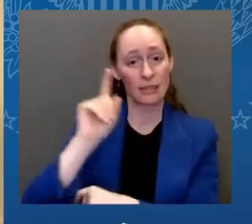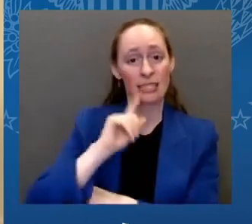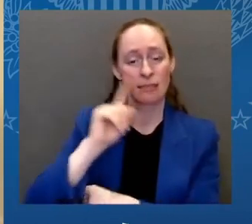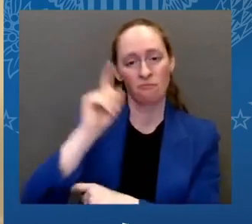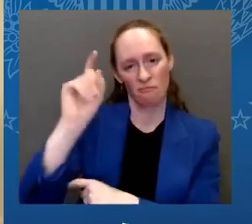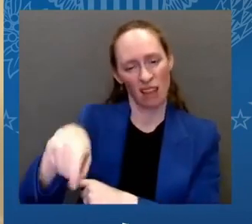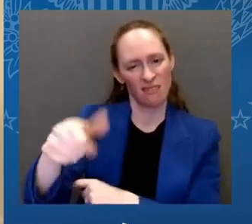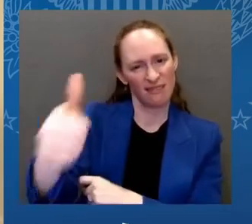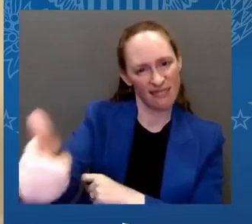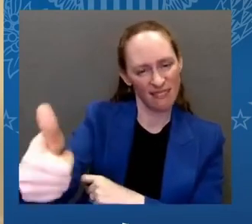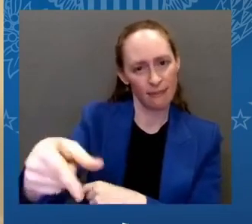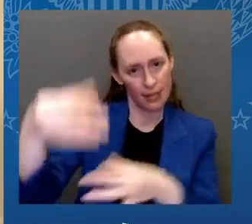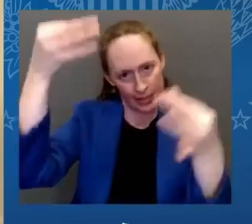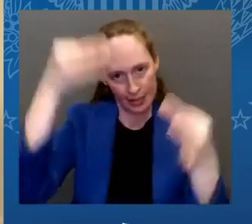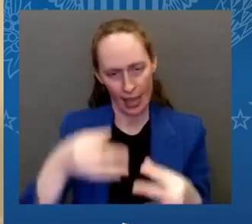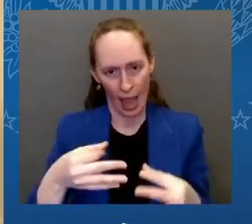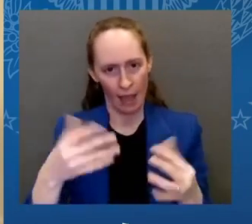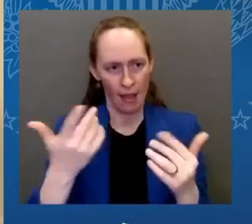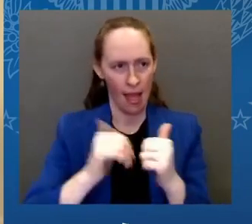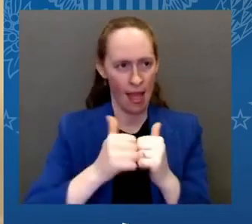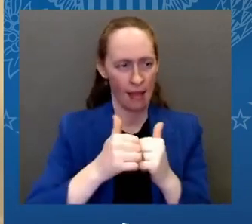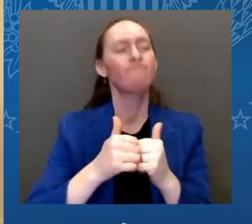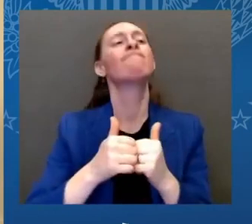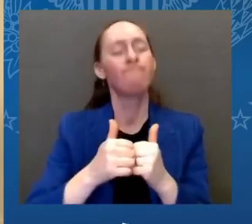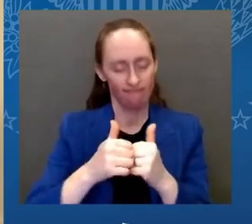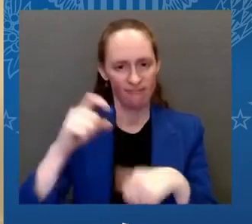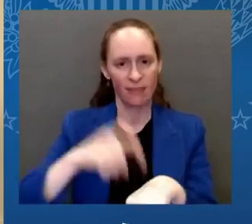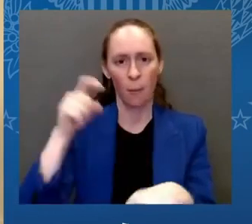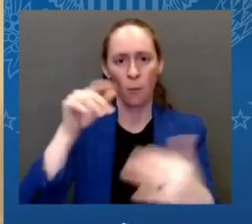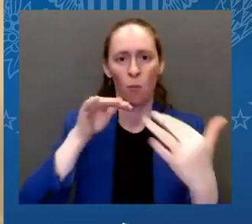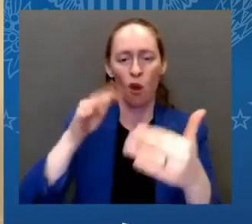спілкуватися і діяти з росіянами. Тепер моя черга, так?